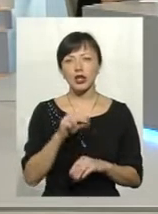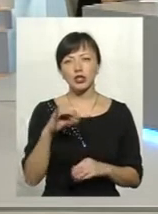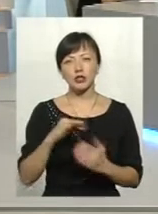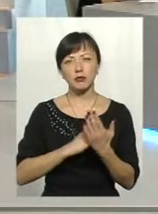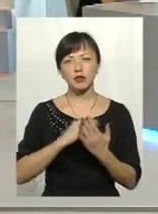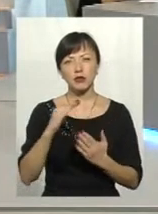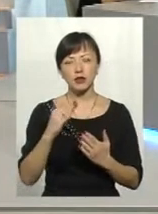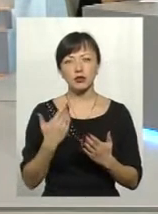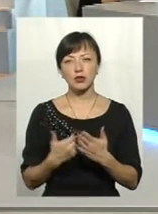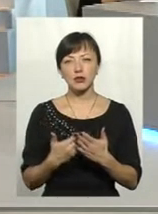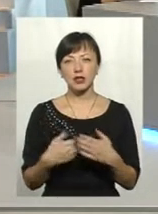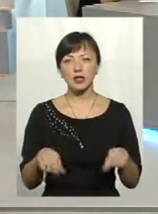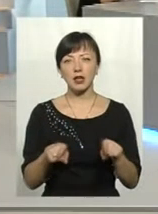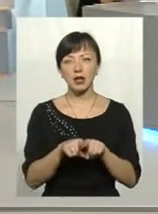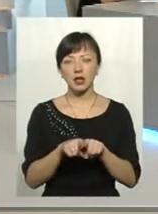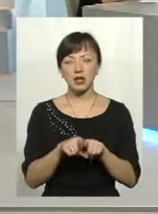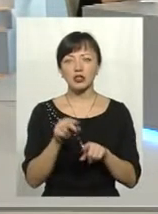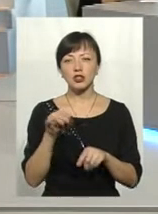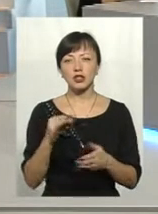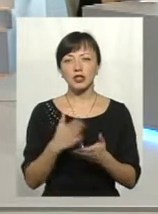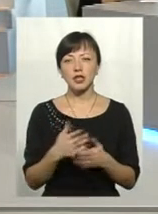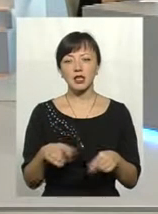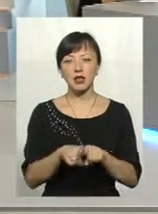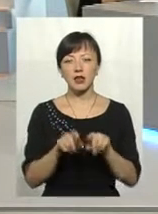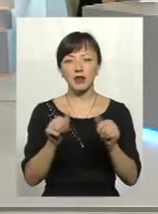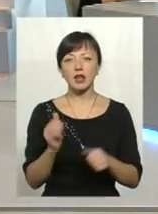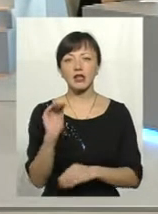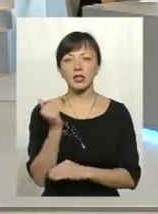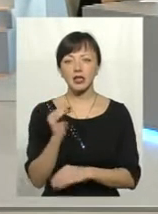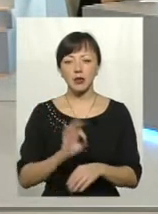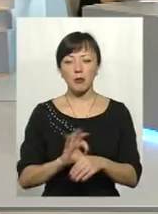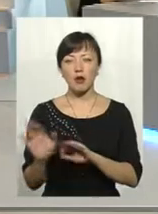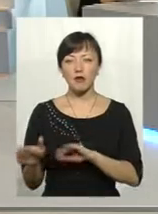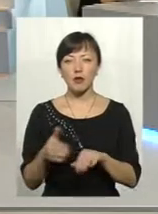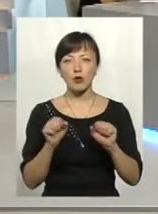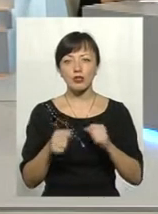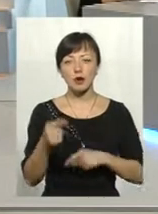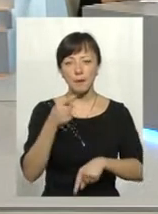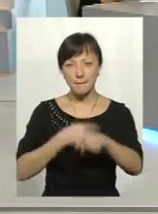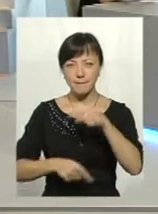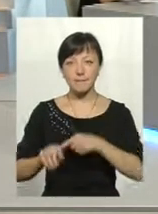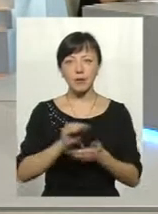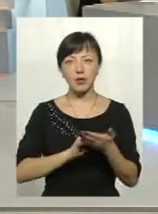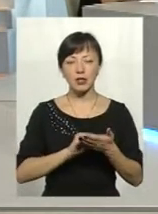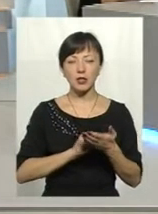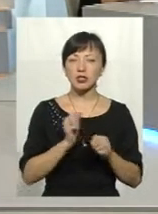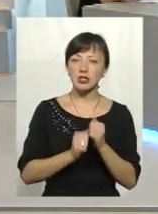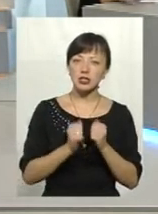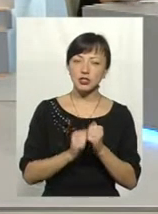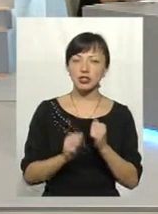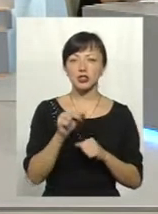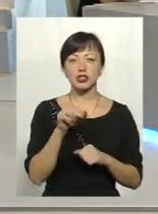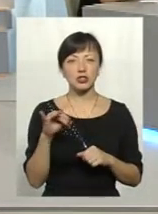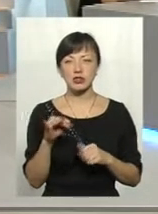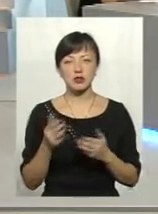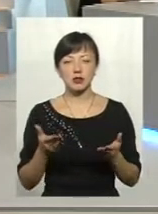підвищується, чи є такий варіант, що дитина, яка перехворіла, може бути рецидив частіше,